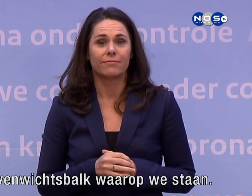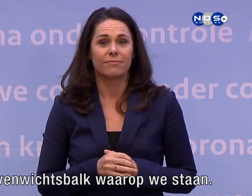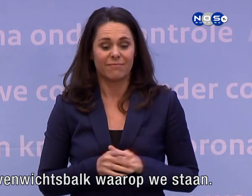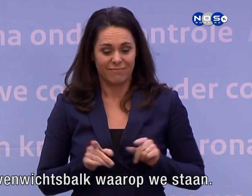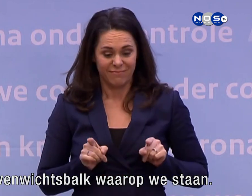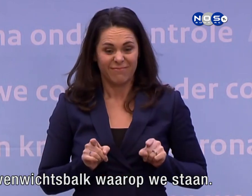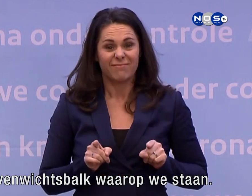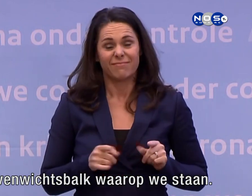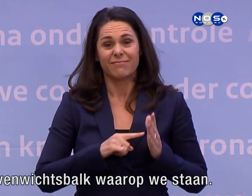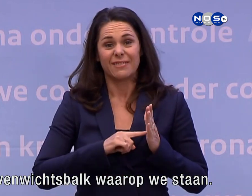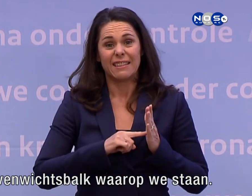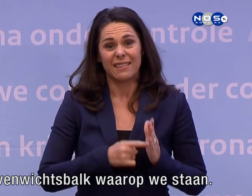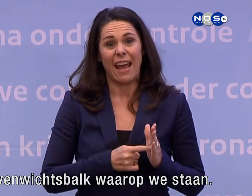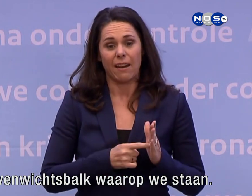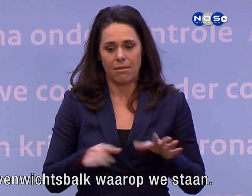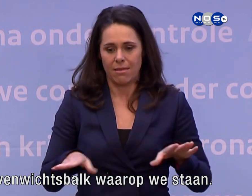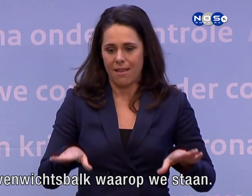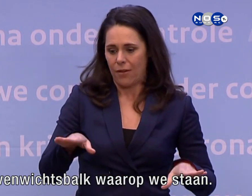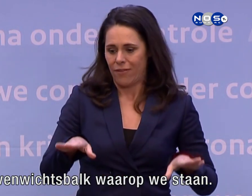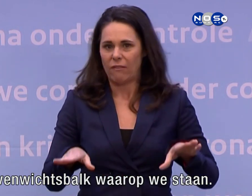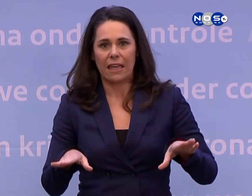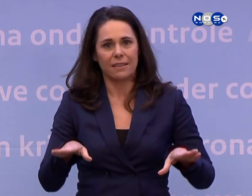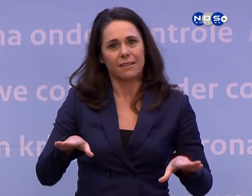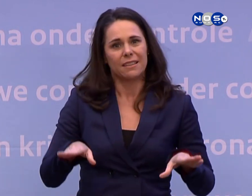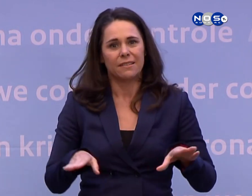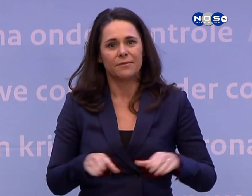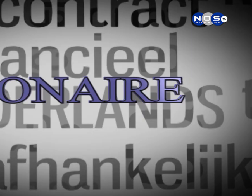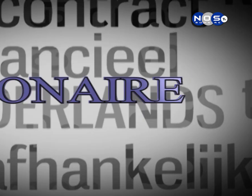de evenwichtsbalk waarop we staan.